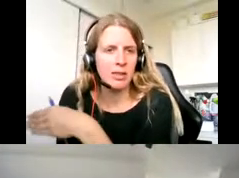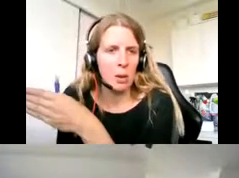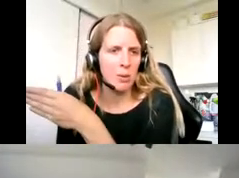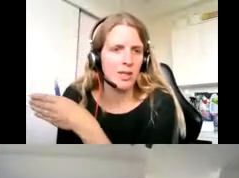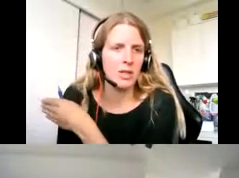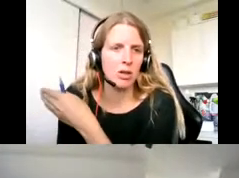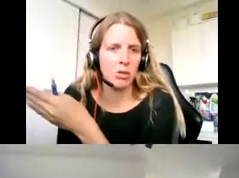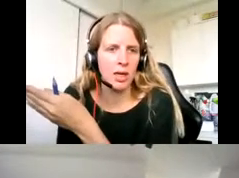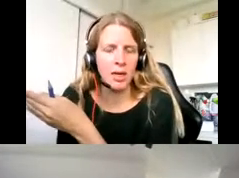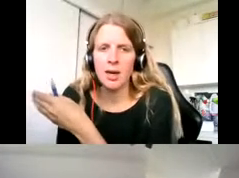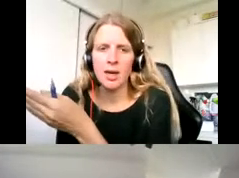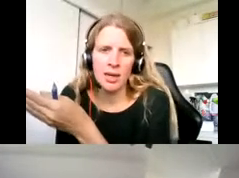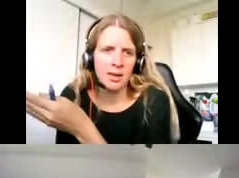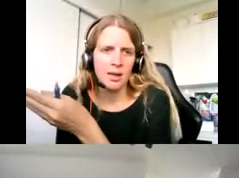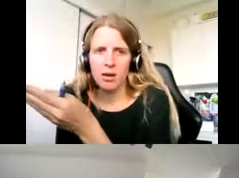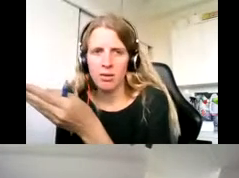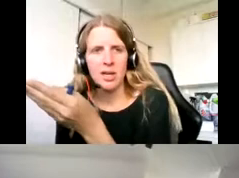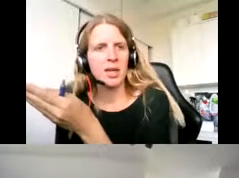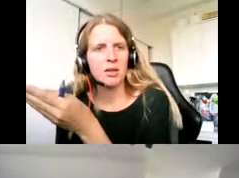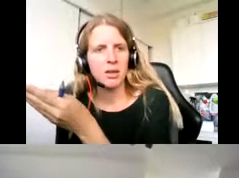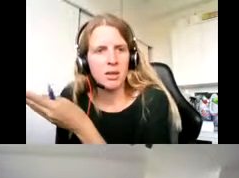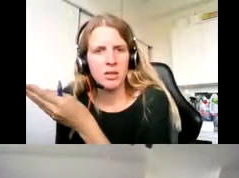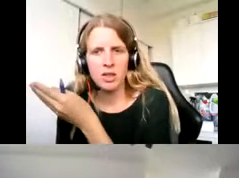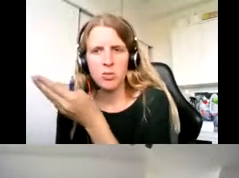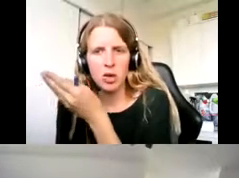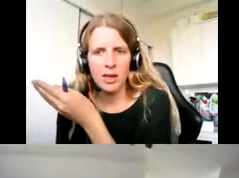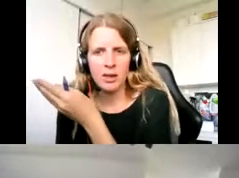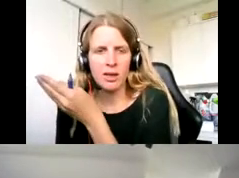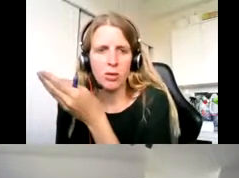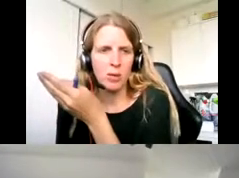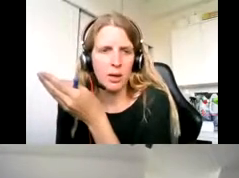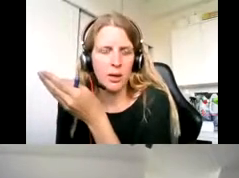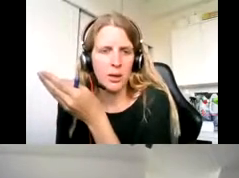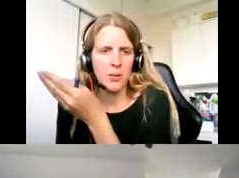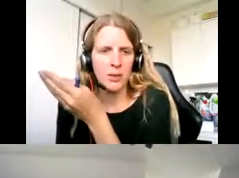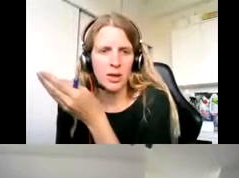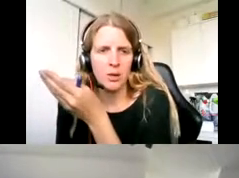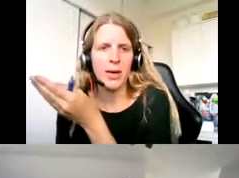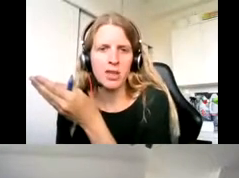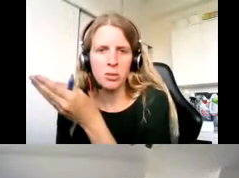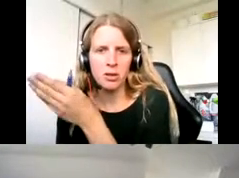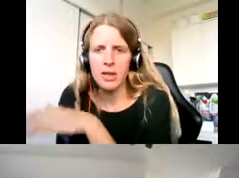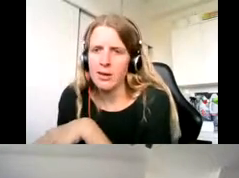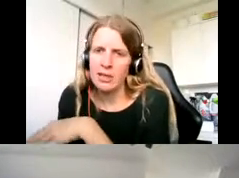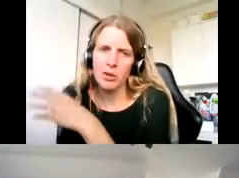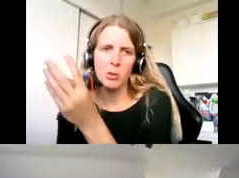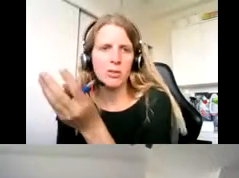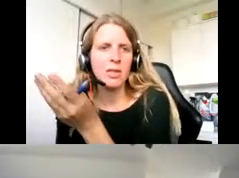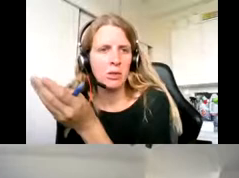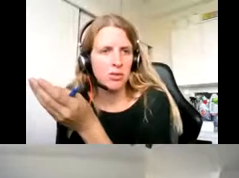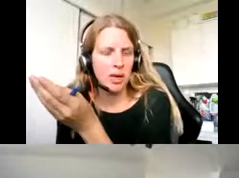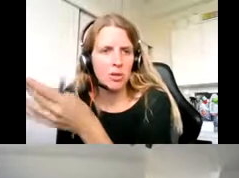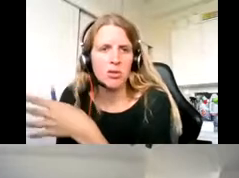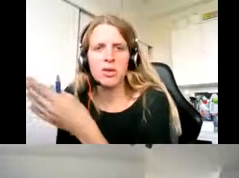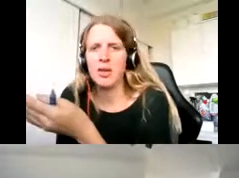piepen? En vindt dat speelplein dat zeker oké? Ja, dat kan. Dat is mogelijk en dat kan ook wel geplaatst worden. Is dat met een groep